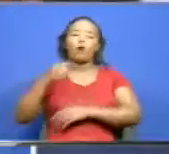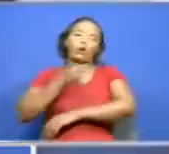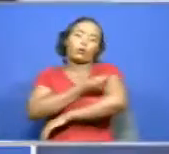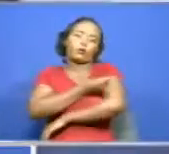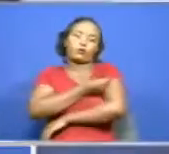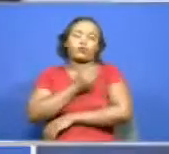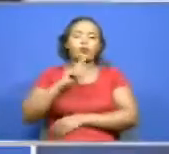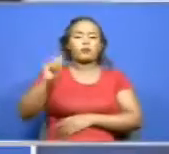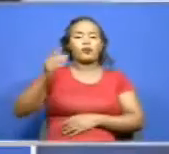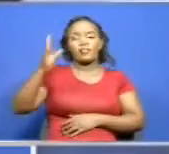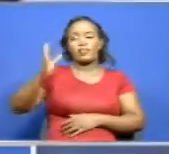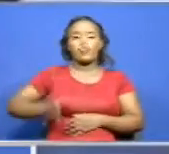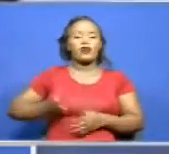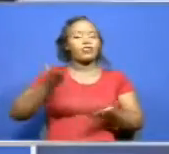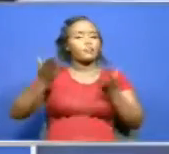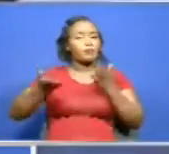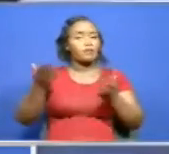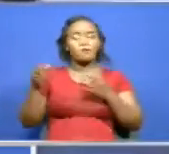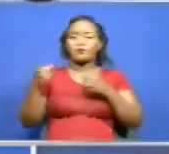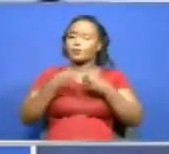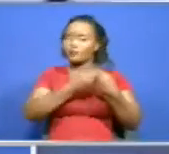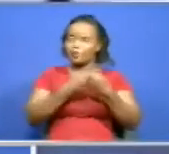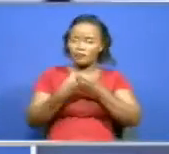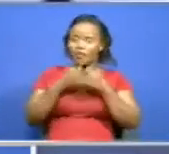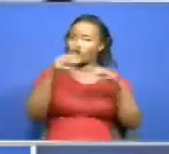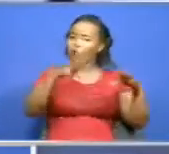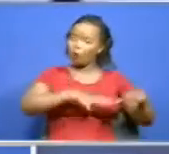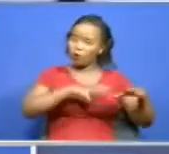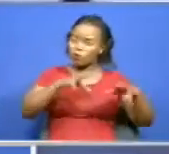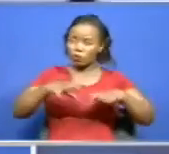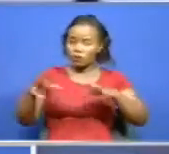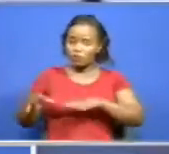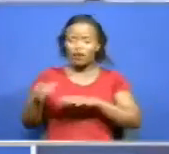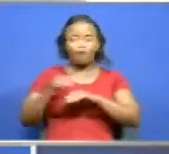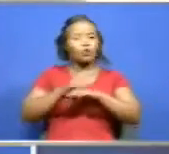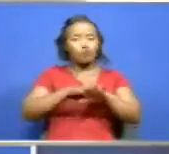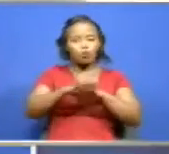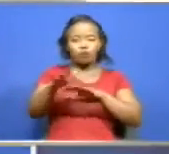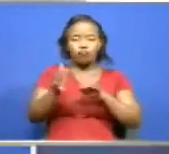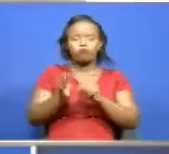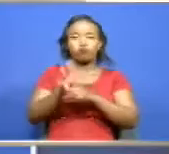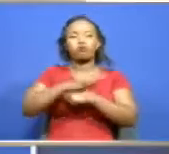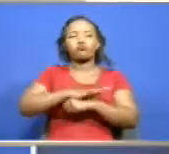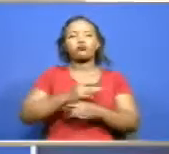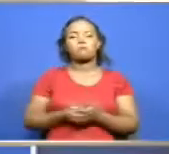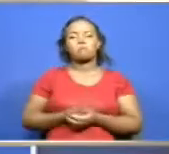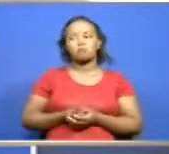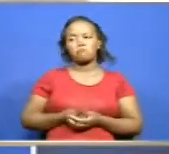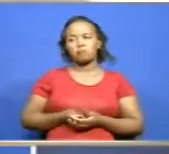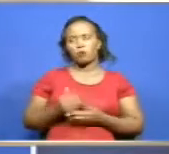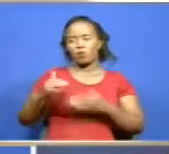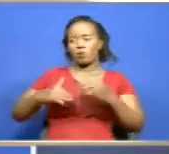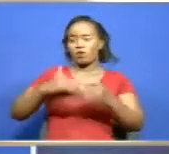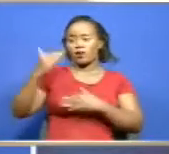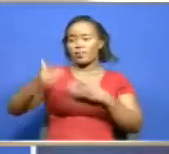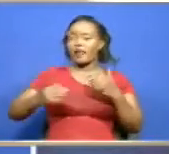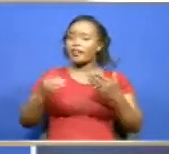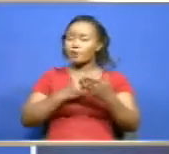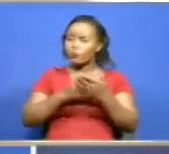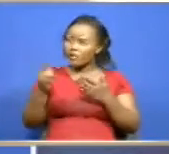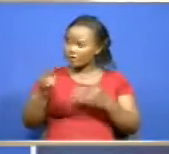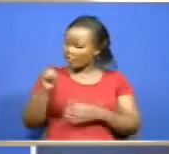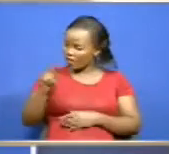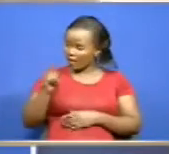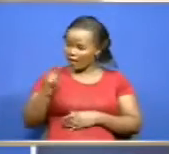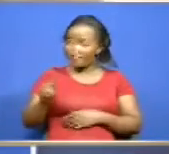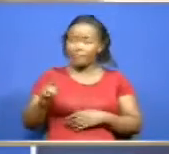basi wa Kenya huenda wakajipata katika hali ya hatari ya kuambukizwa ugonjwa huu. Next week this country will run out